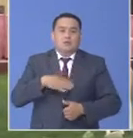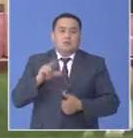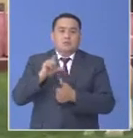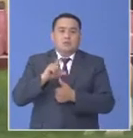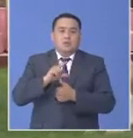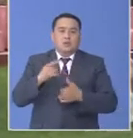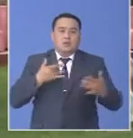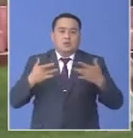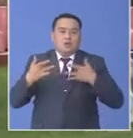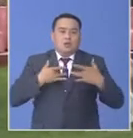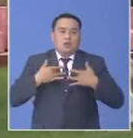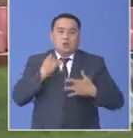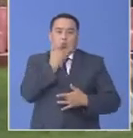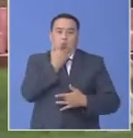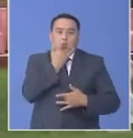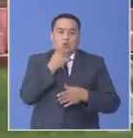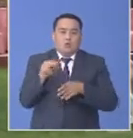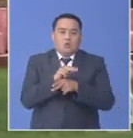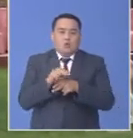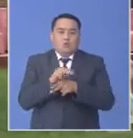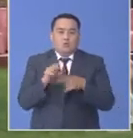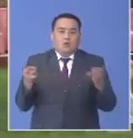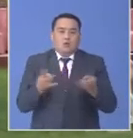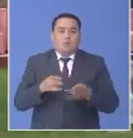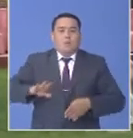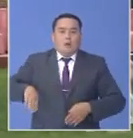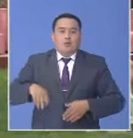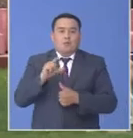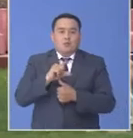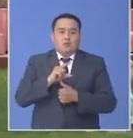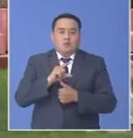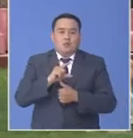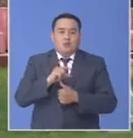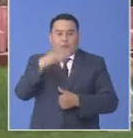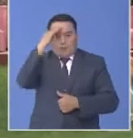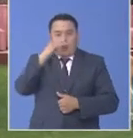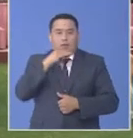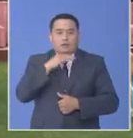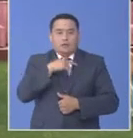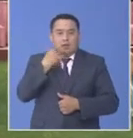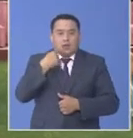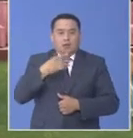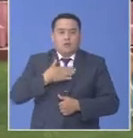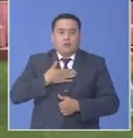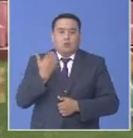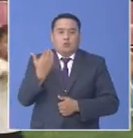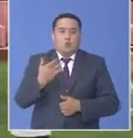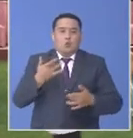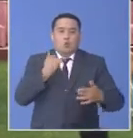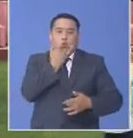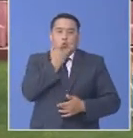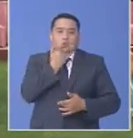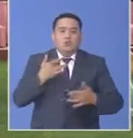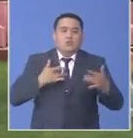сначала уйгурский театр, генеральную реконструкцию делаем, а потом мечеть. Отец мне сказал, сынок, вот ты в уйгурский театр